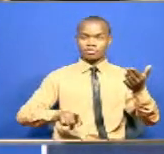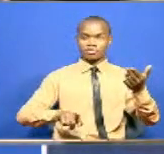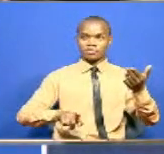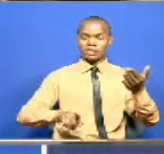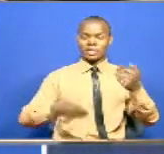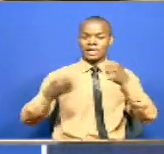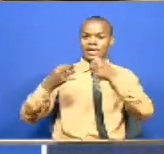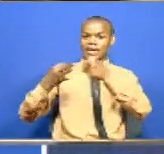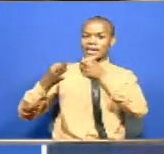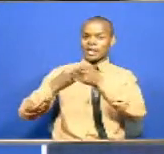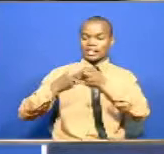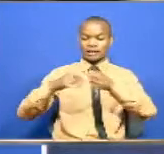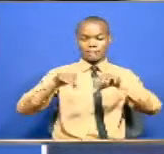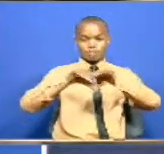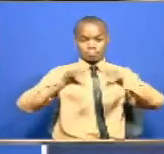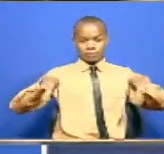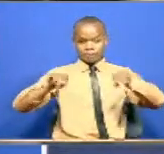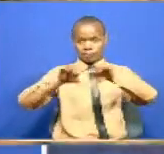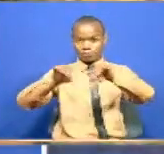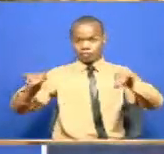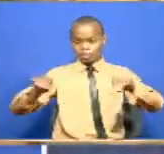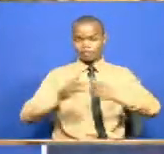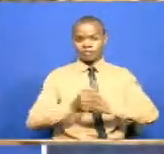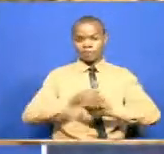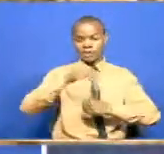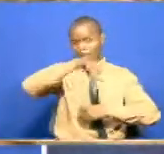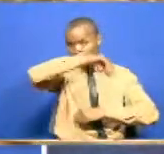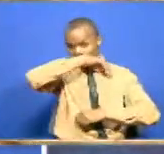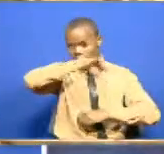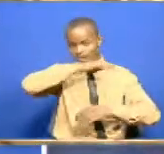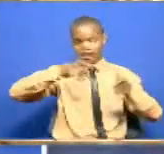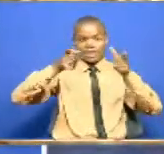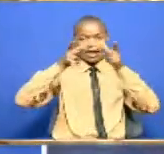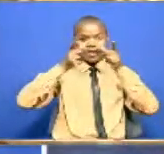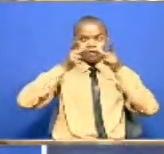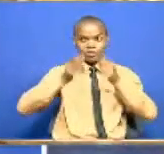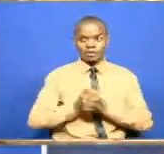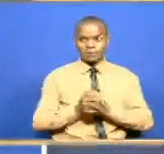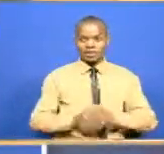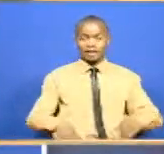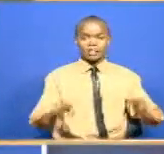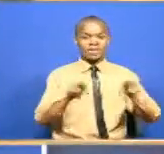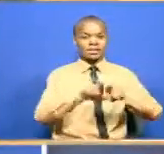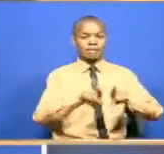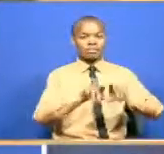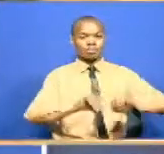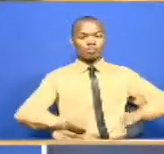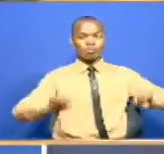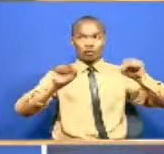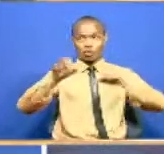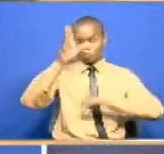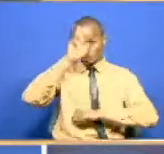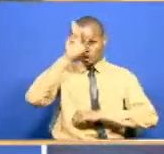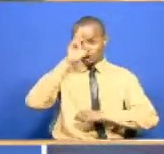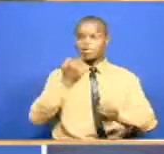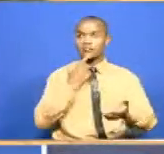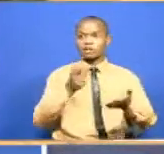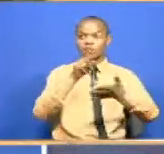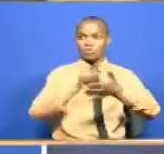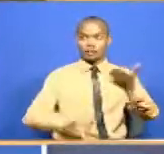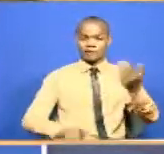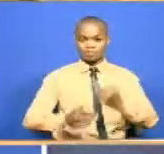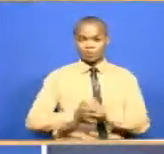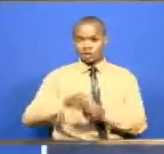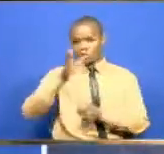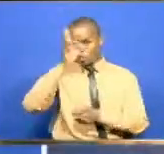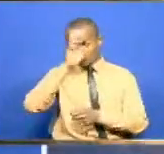eight pieces of elephant tusks. Afisa mkuu wa ofisi katika eneo hilo Frederick Oching alisema maafisa hao